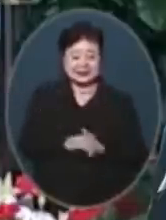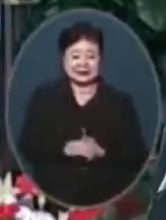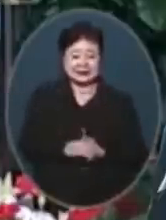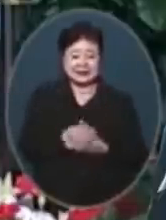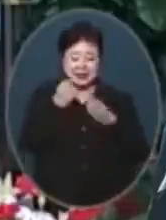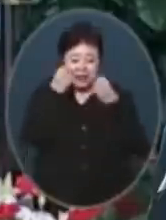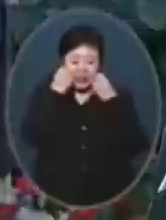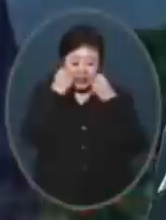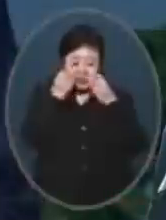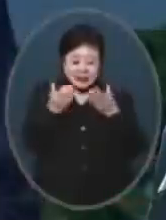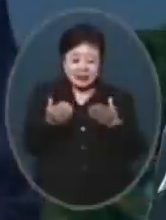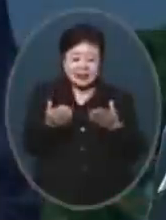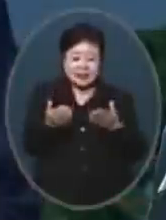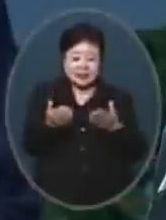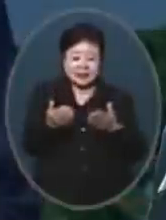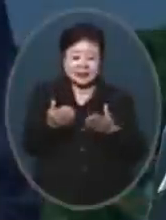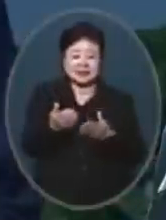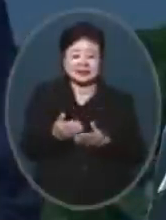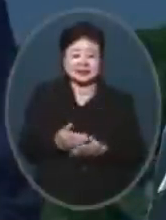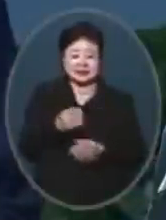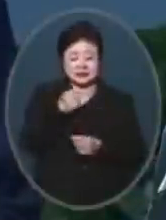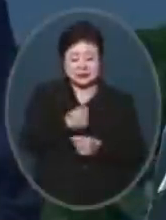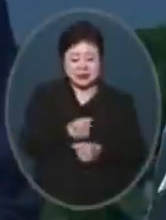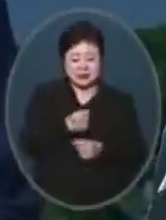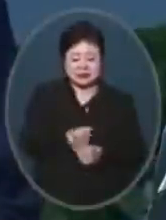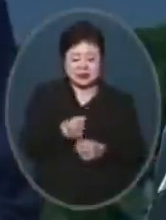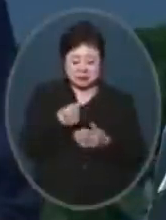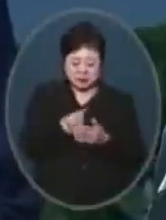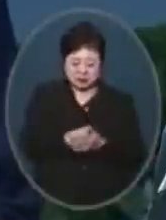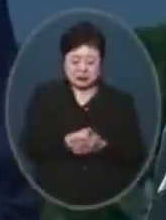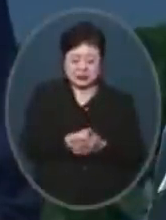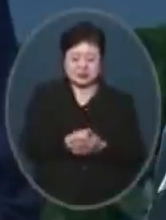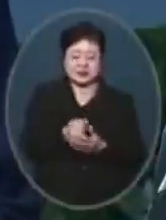새로 만들기로 작정하신 것입니다.